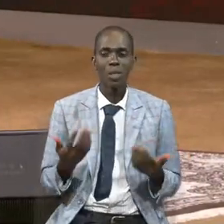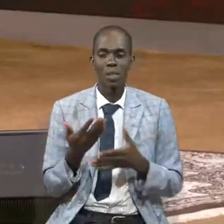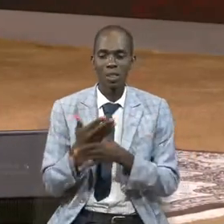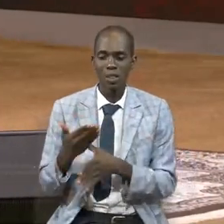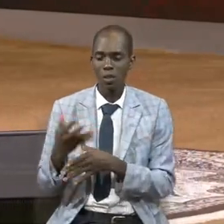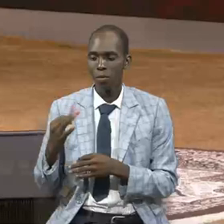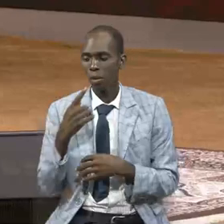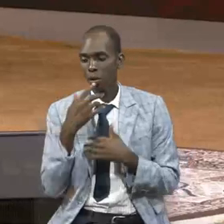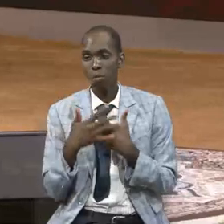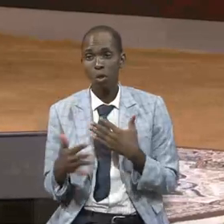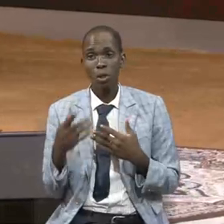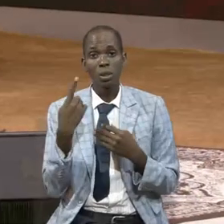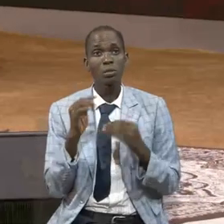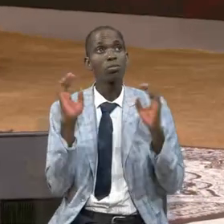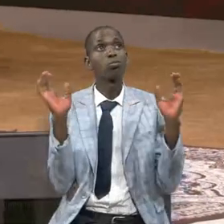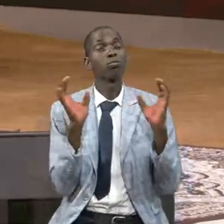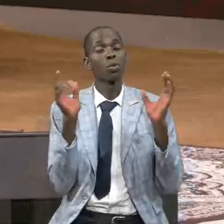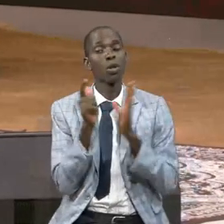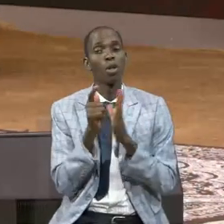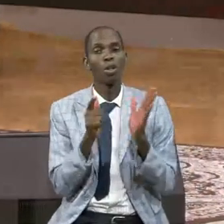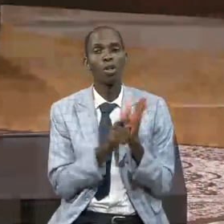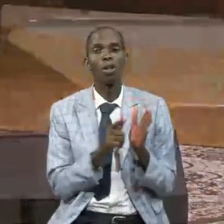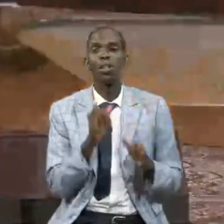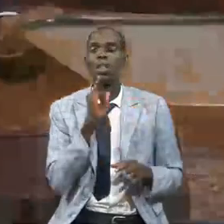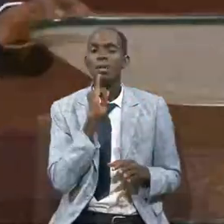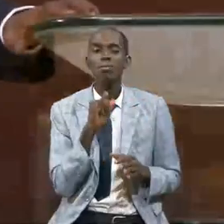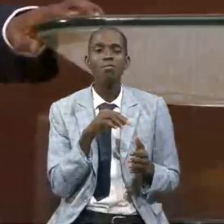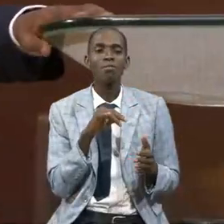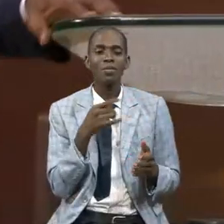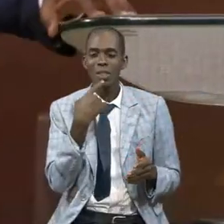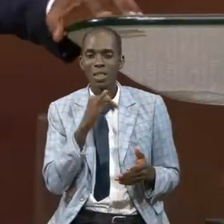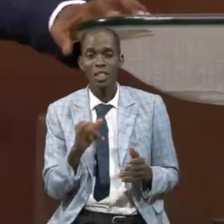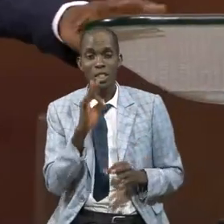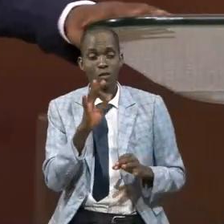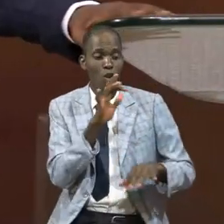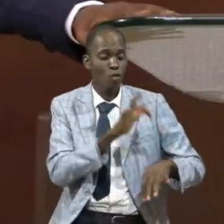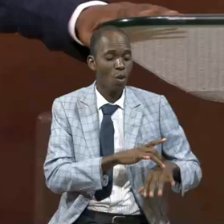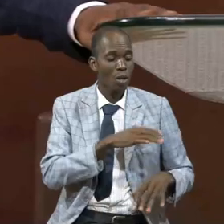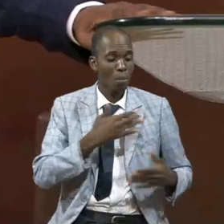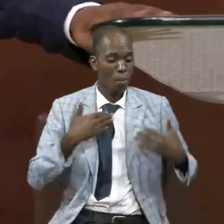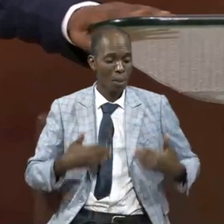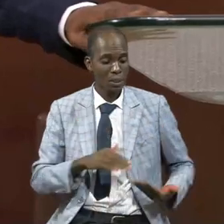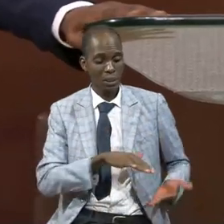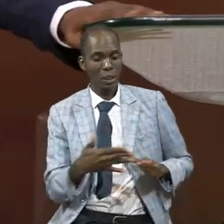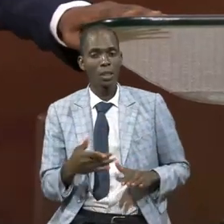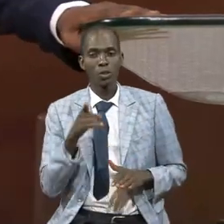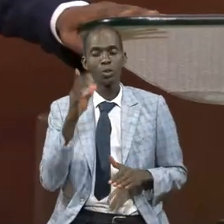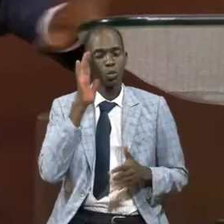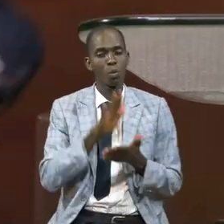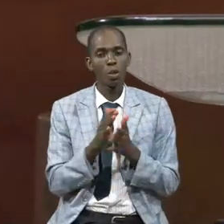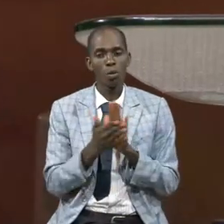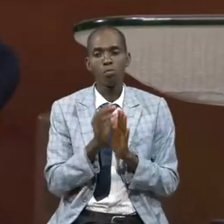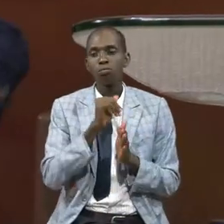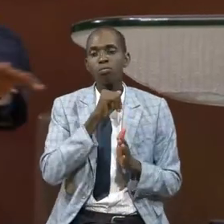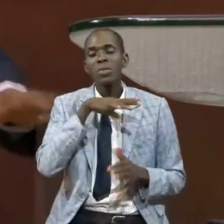lois cérémonielles concernent si vous touchez un mort dont vous êtes enclin, vous êtes impur